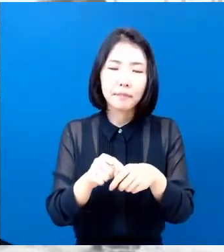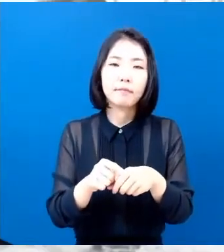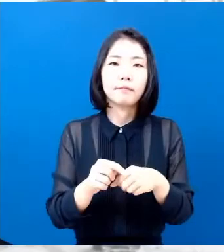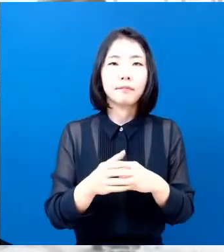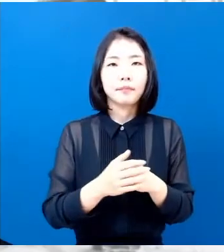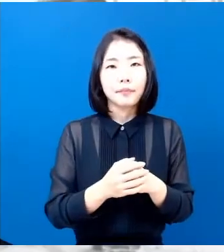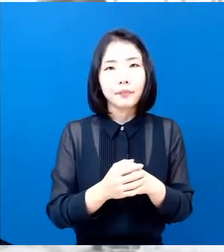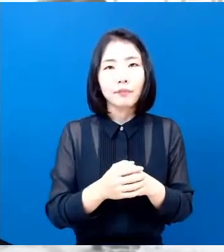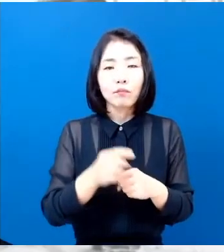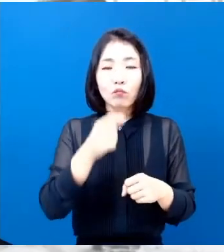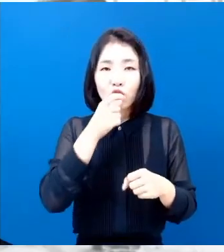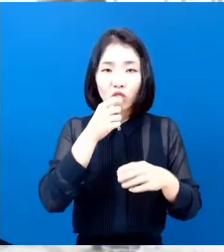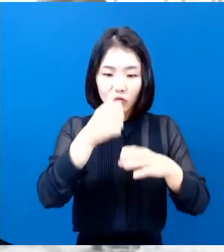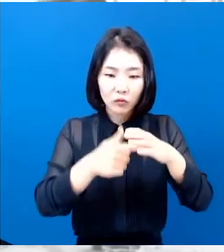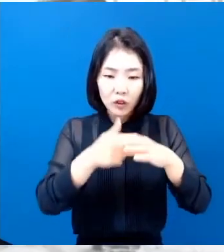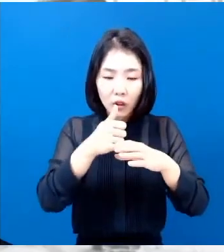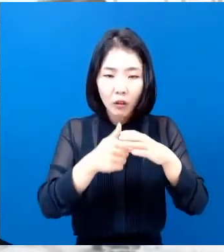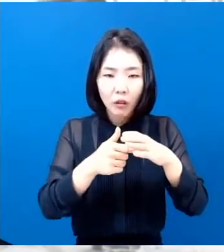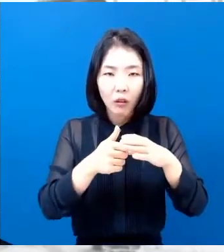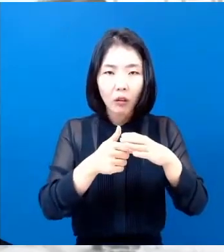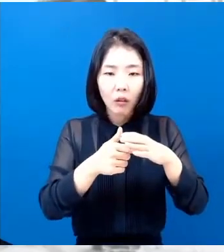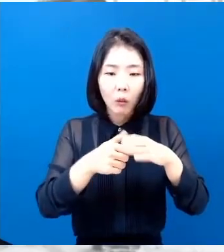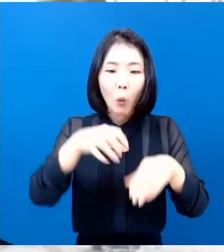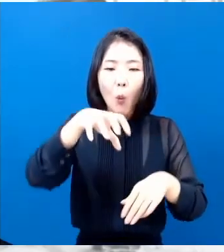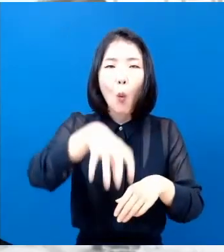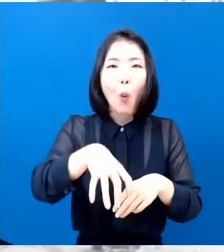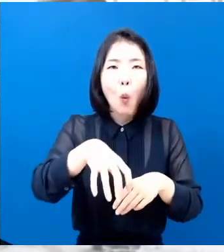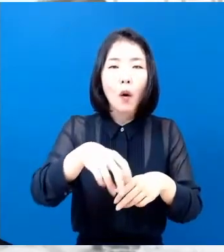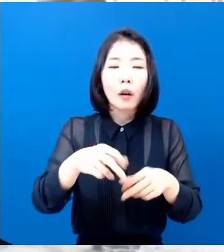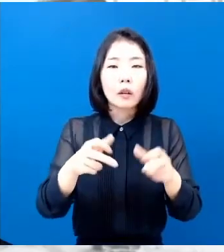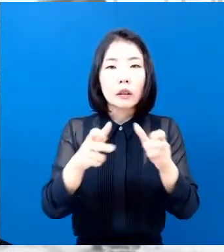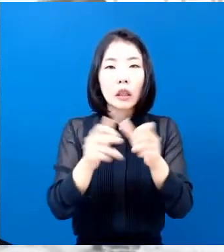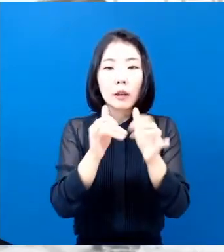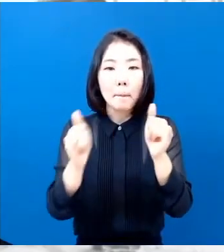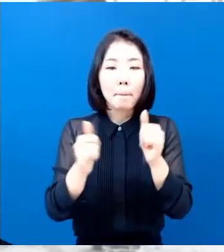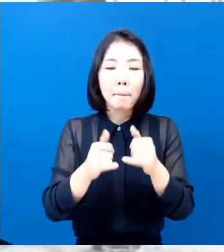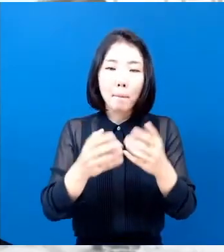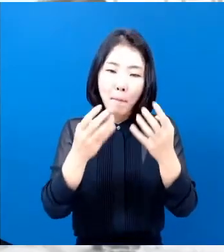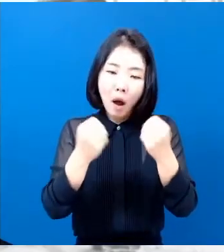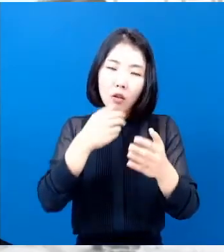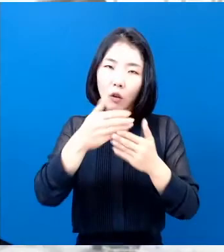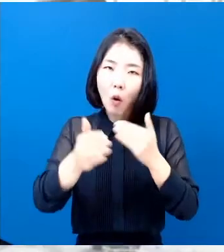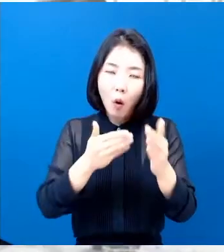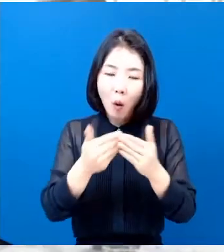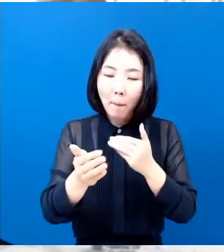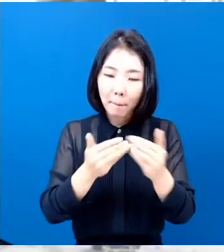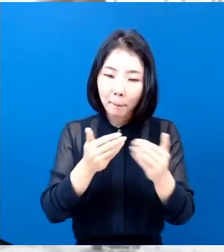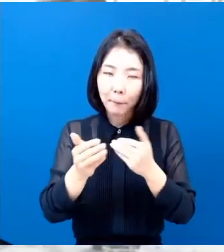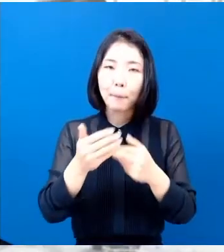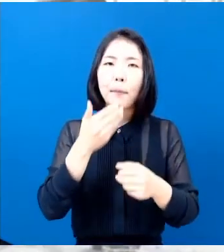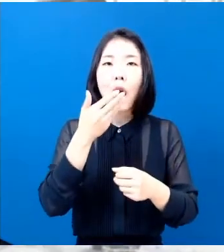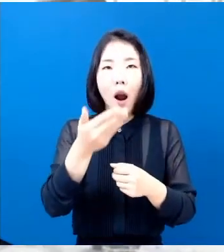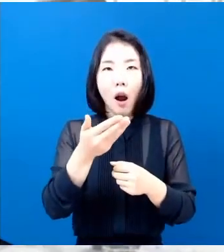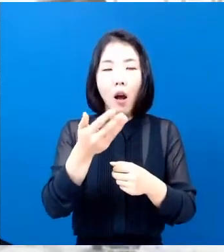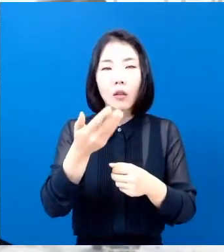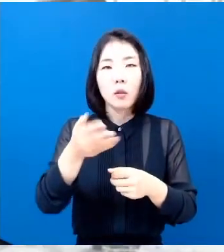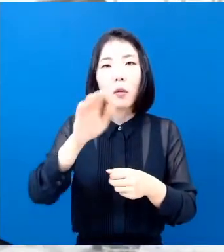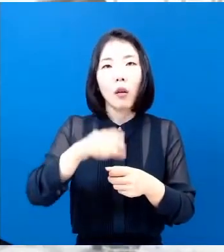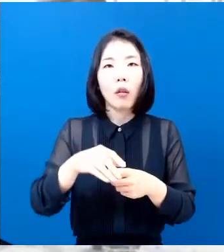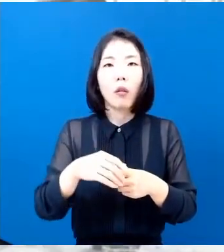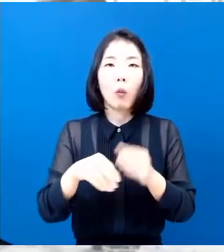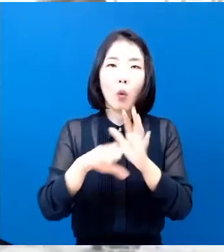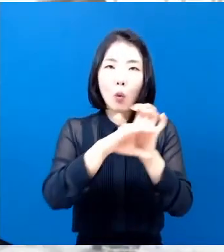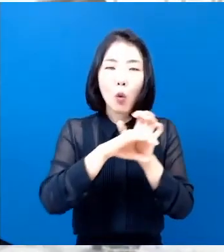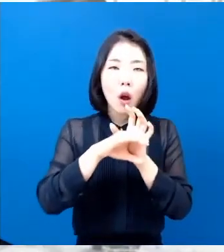특히 수준이라 공간은 장애인 분들이 다양한 경험을 할 수 있는 최적의 공간 이기도 하지만 또한 코라 상황 속에서